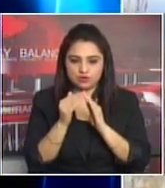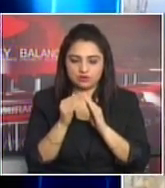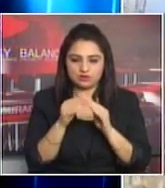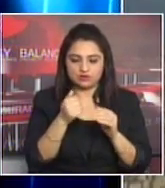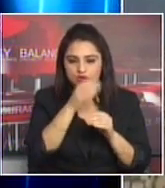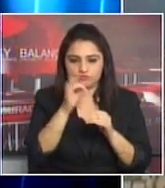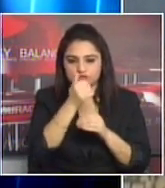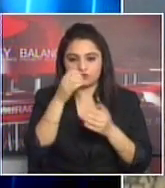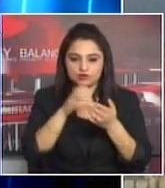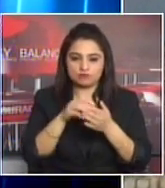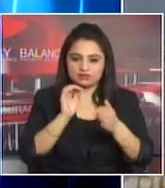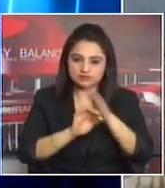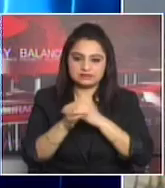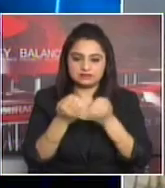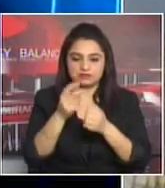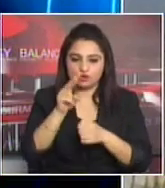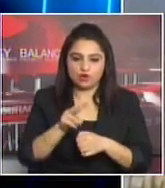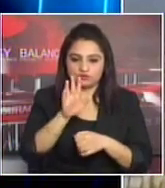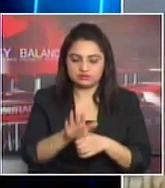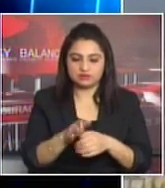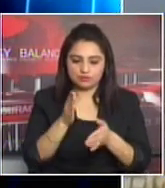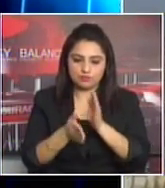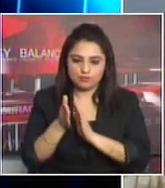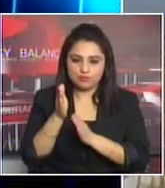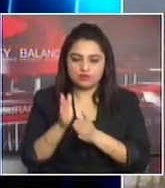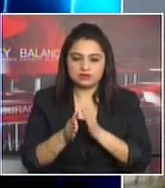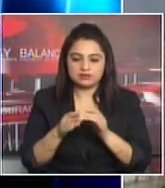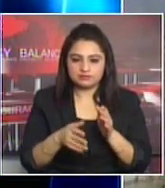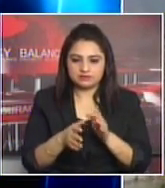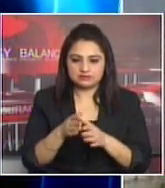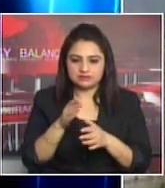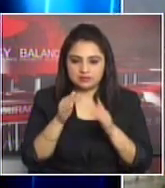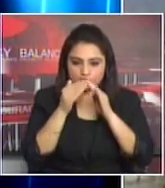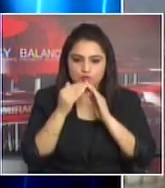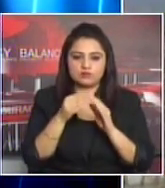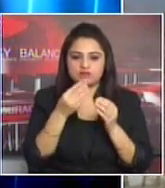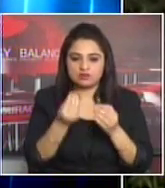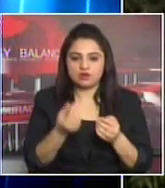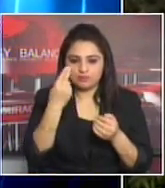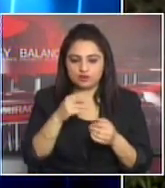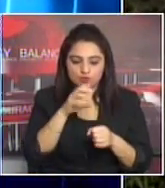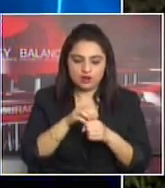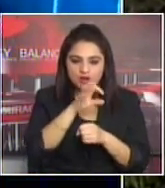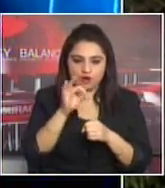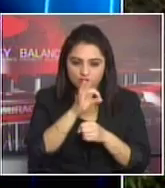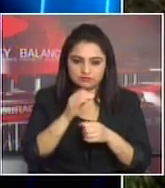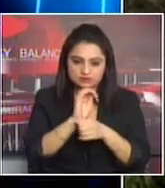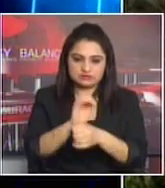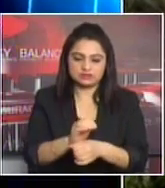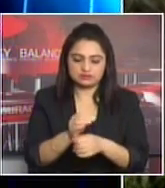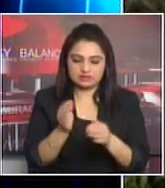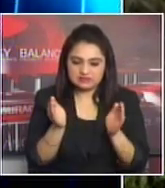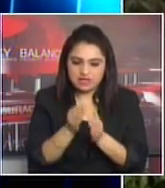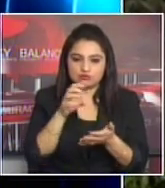अवस्था छ। एकातिर भवन निर्माण योजना अल्पत्र छ भने अर्कोतर्फ भवन अभावले वडा कार्यालयको सेवा साँघुरो र पुरानो